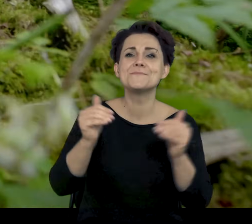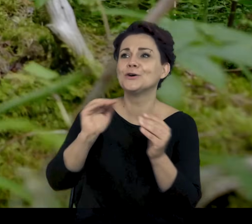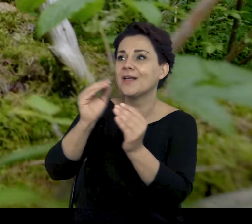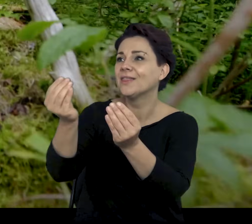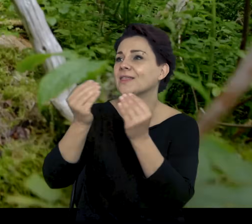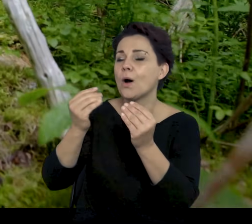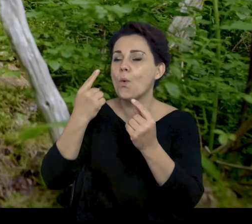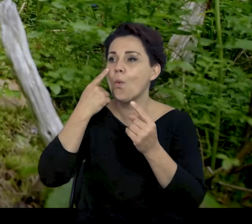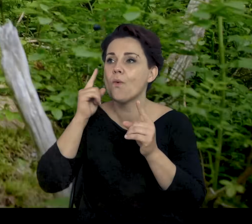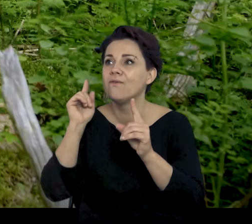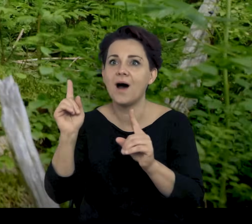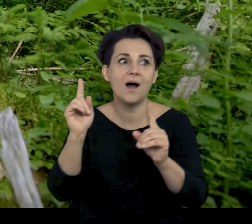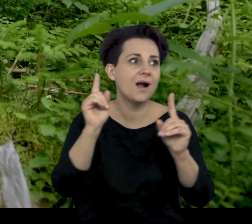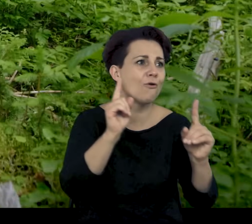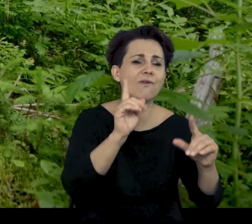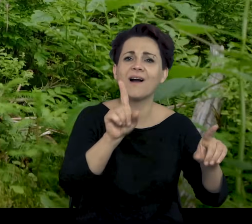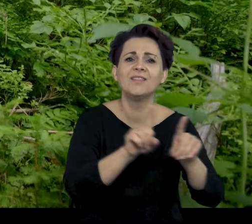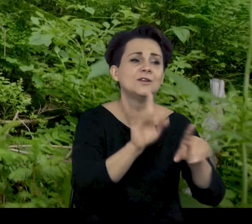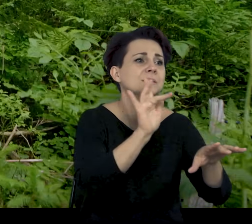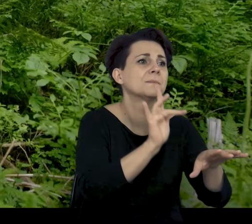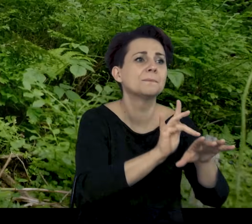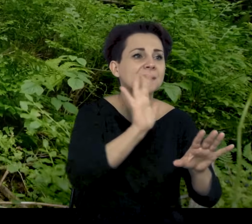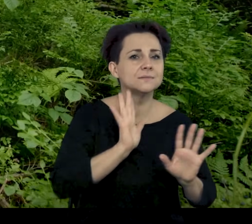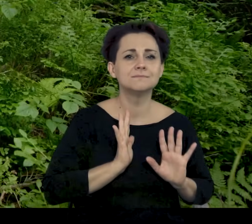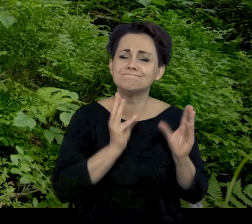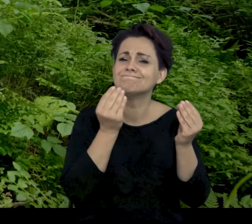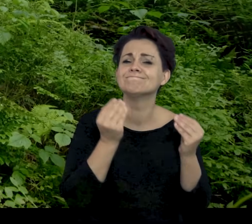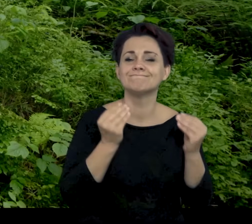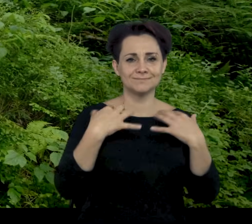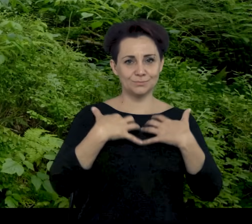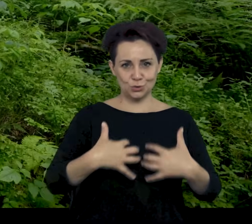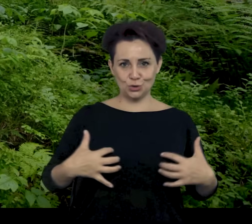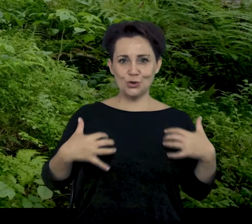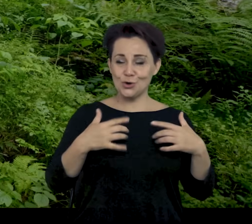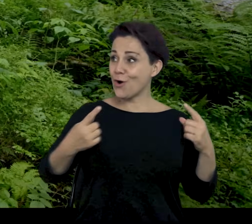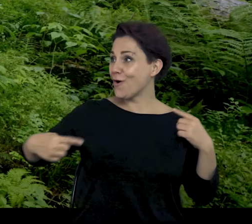uczyć się uważności i czułości wobec tej niezwykłej natury.